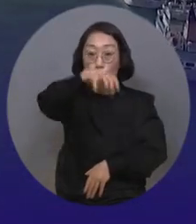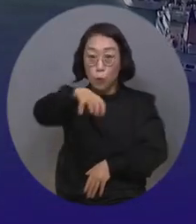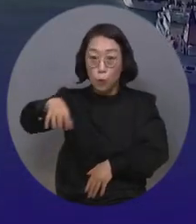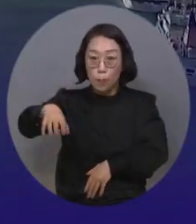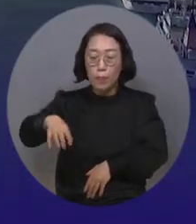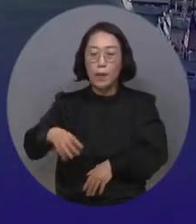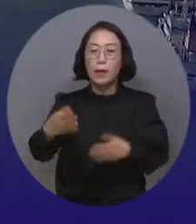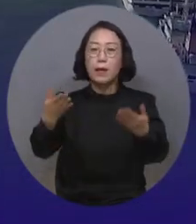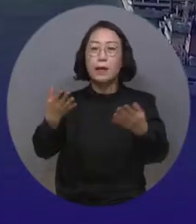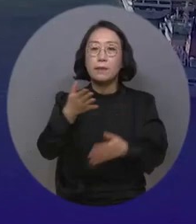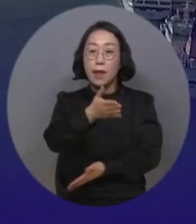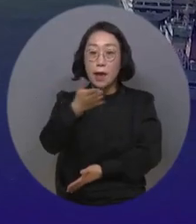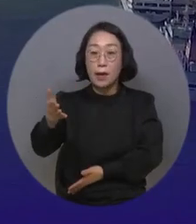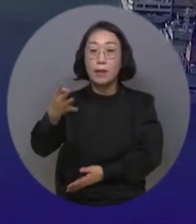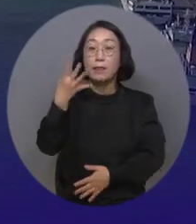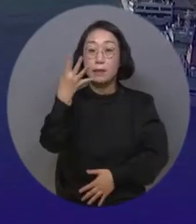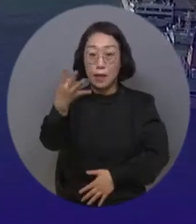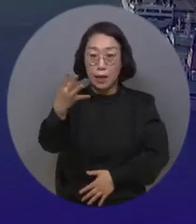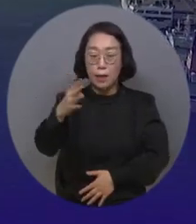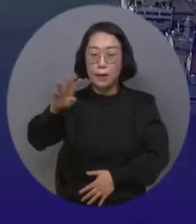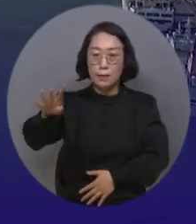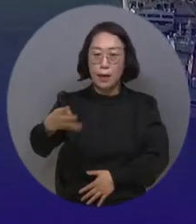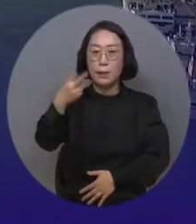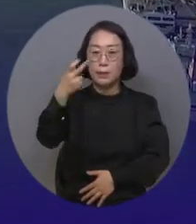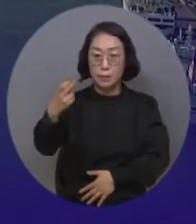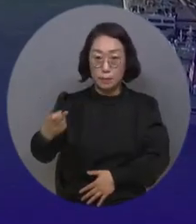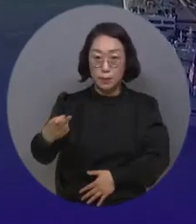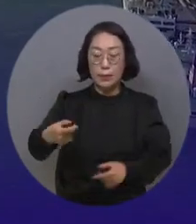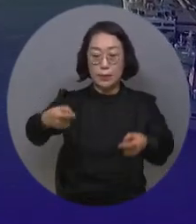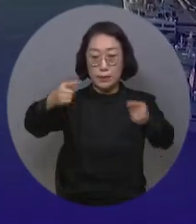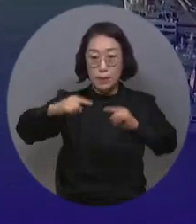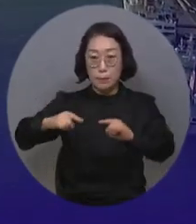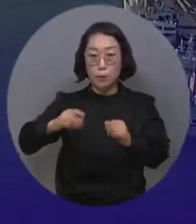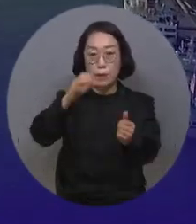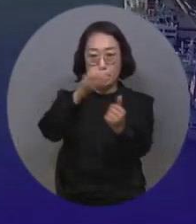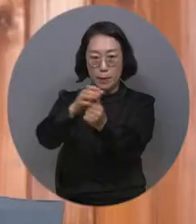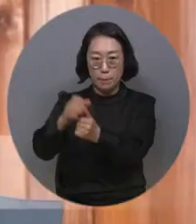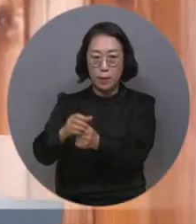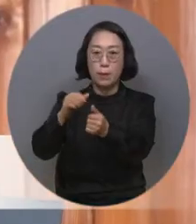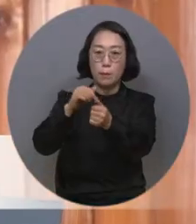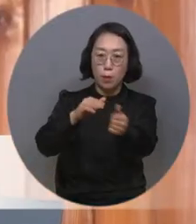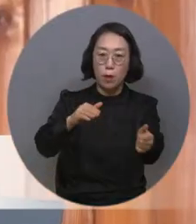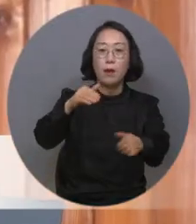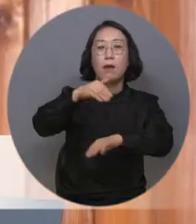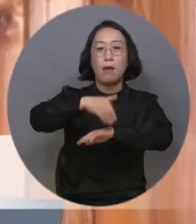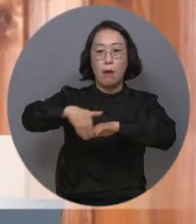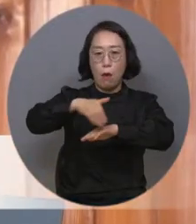일자리 4개 유형 총 412명의 참여자를 배치할 계획입니다